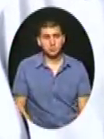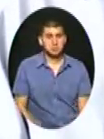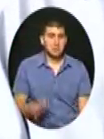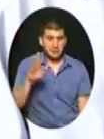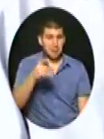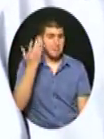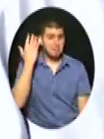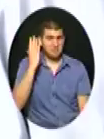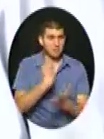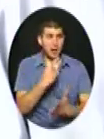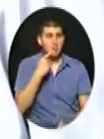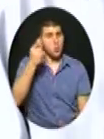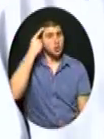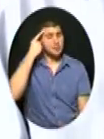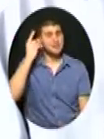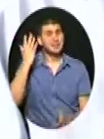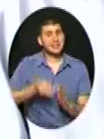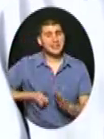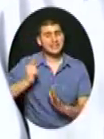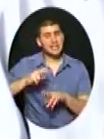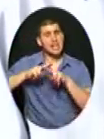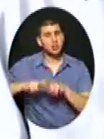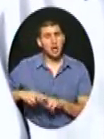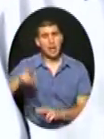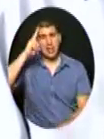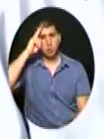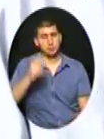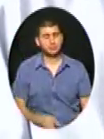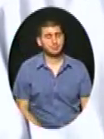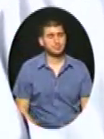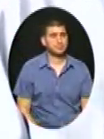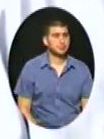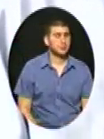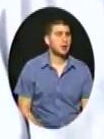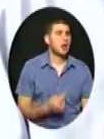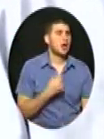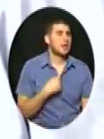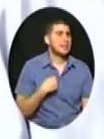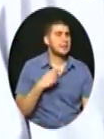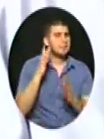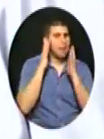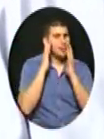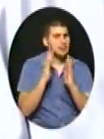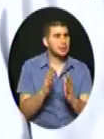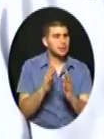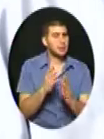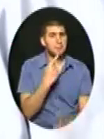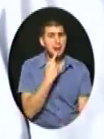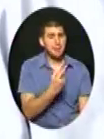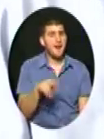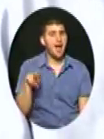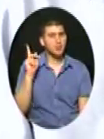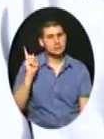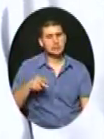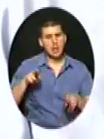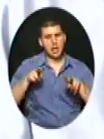אגב בעבר אמר שהוא חושב שהתיק הזה צריך להישאר בידי הליכוד אני אני מאמין באמרה שהבטחות